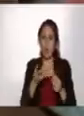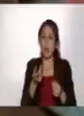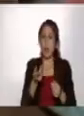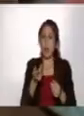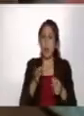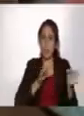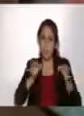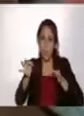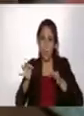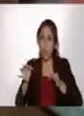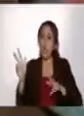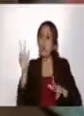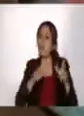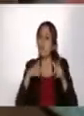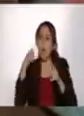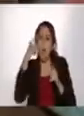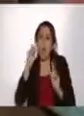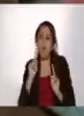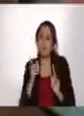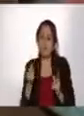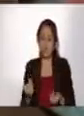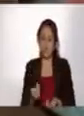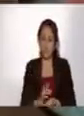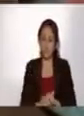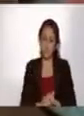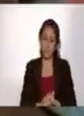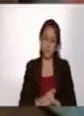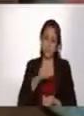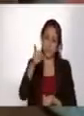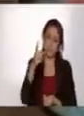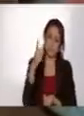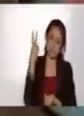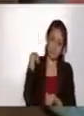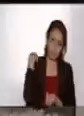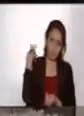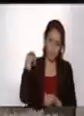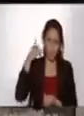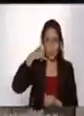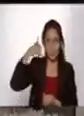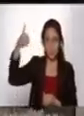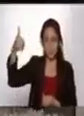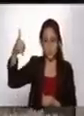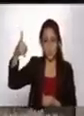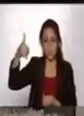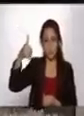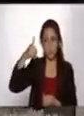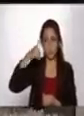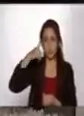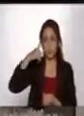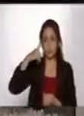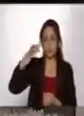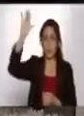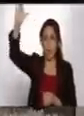عند اختها؟ قلت له ماشي عند اختها انا بدور عليها. جه بلغنا المركز، يا دوبك بلغنا وجم